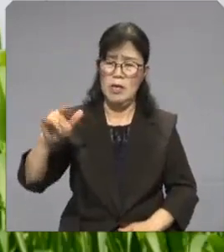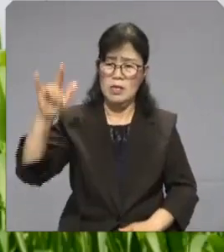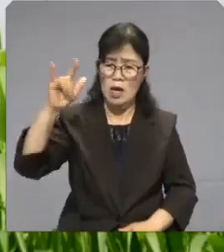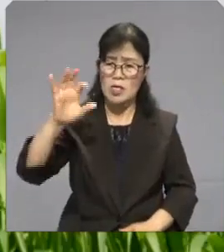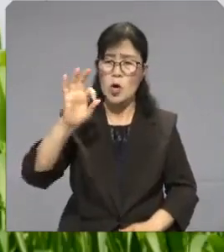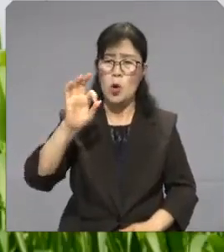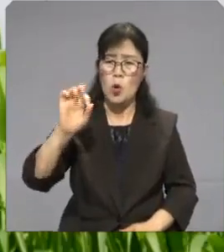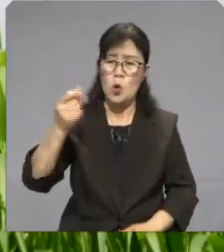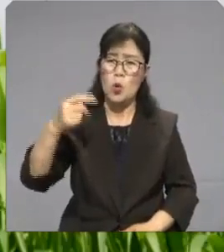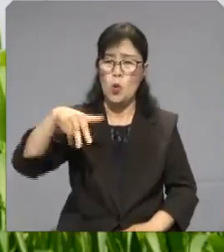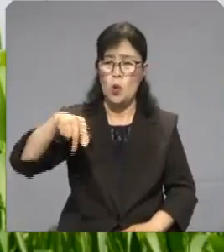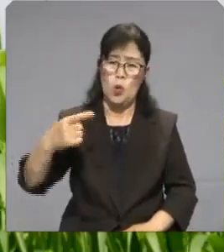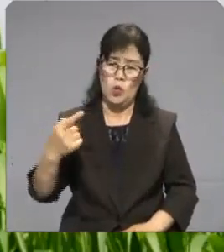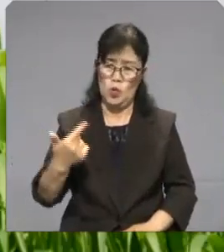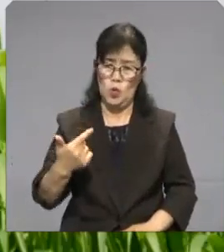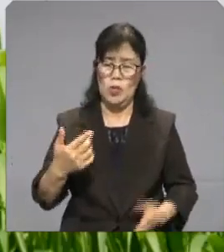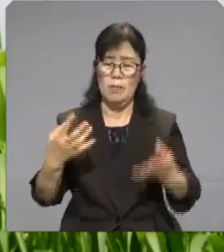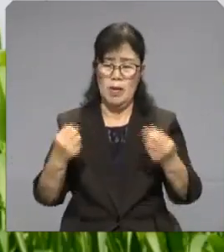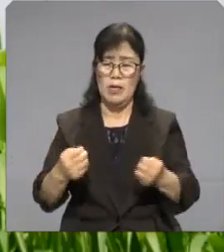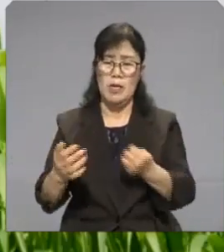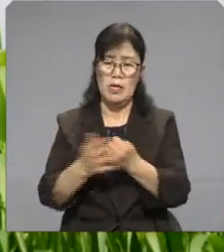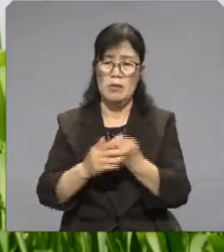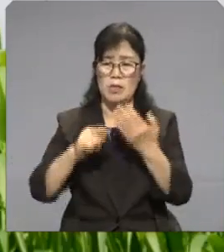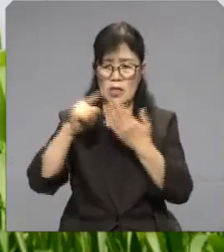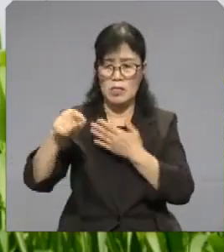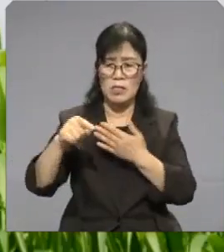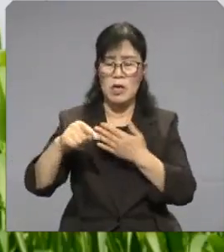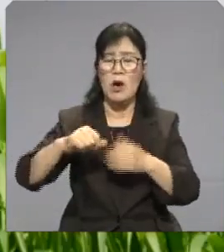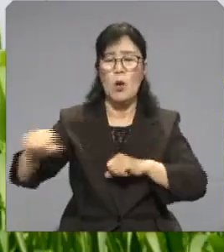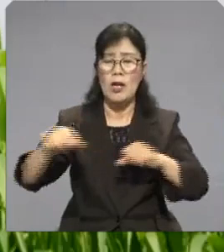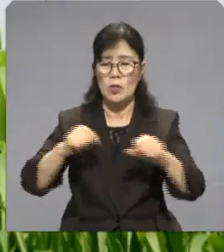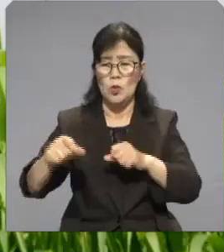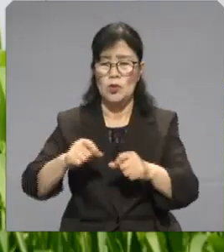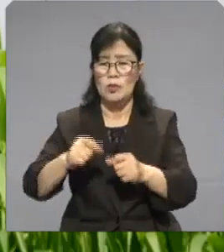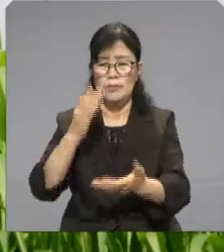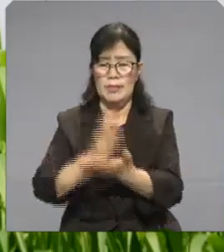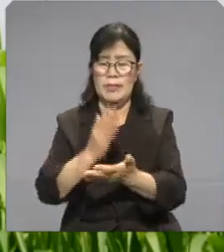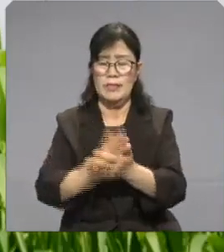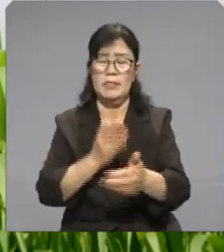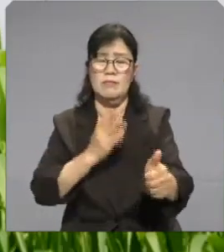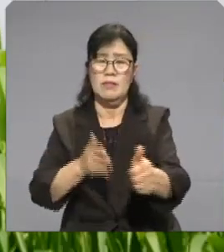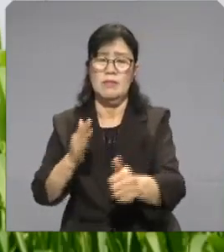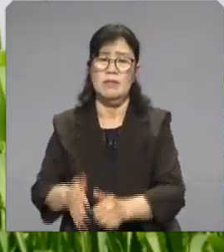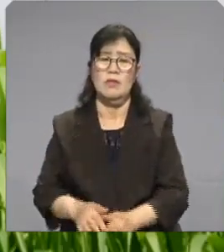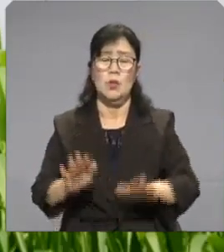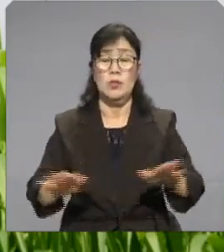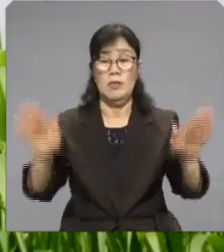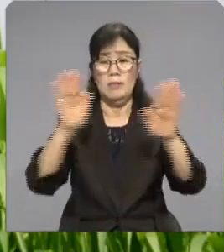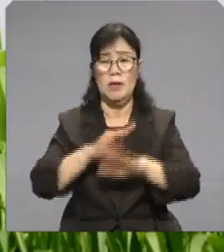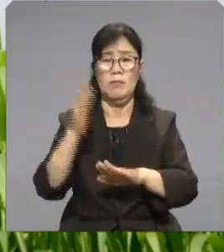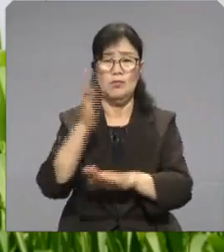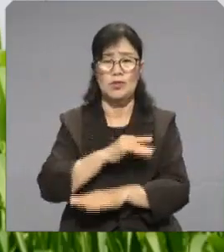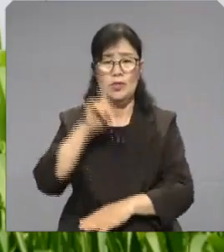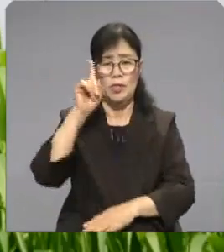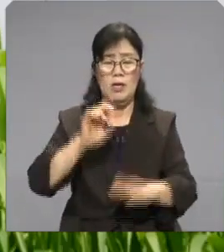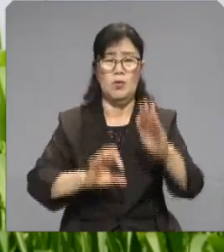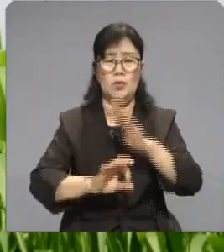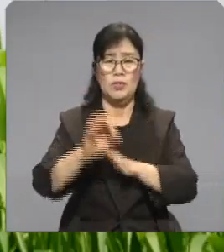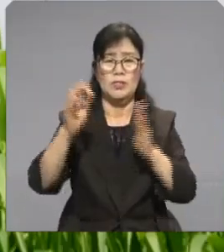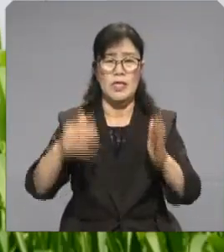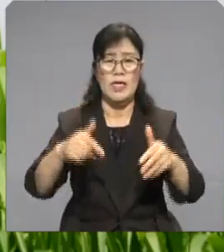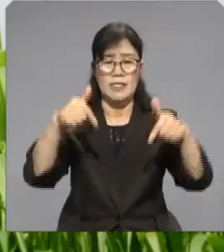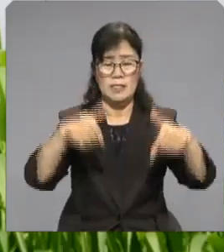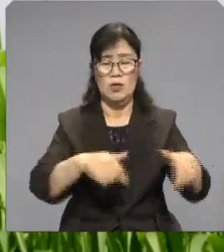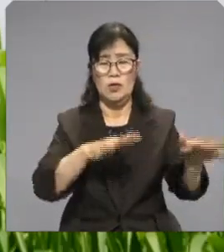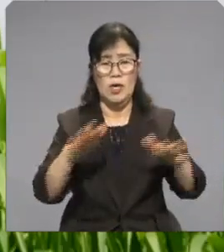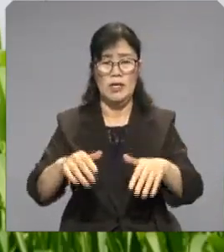오존 농도가 높겠으니 장시간 야외 활동은 피해 주시기 바랍니다 한편 오늘 밤부터 내일 오전 사이 서해 을